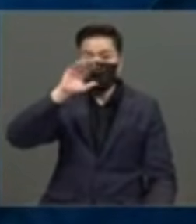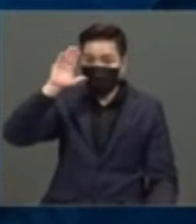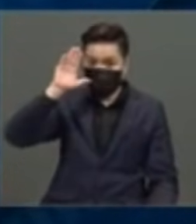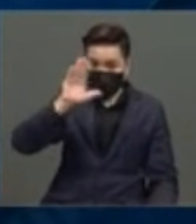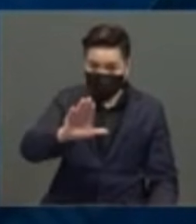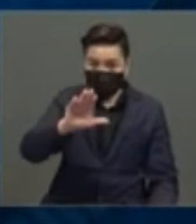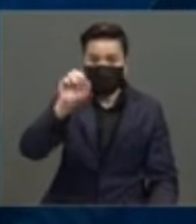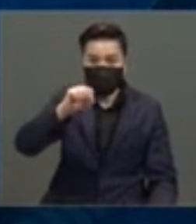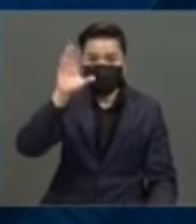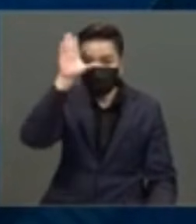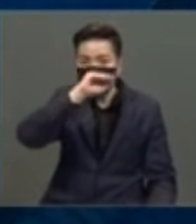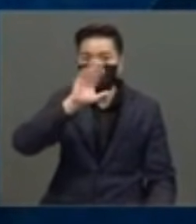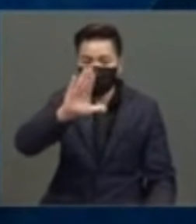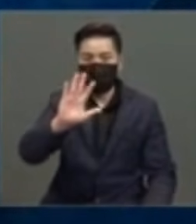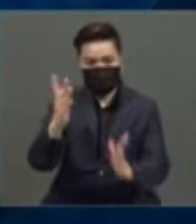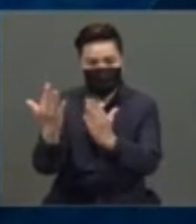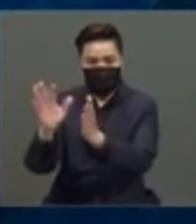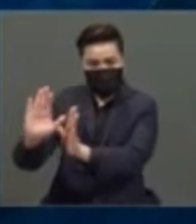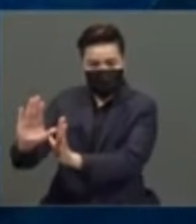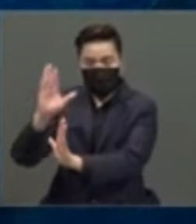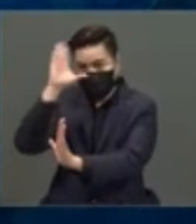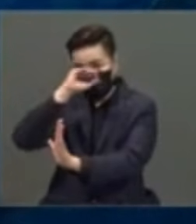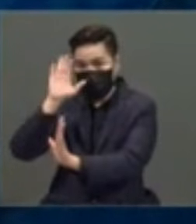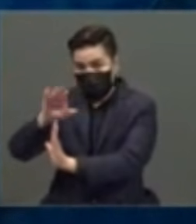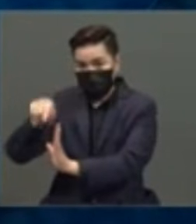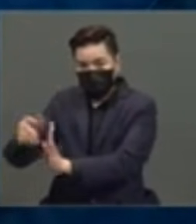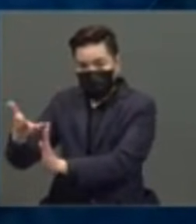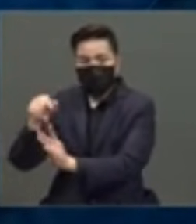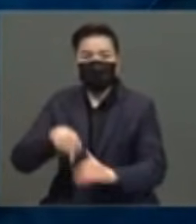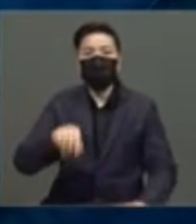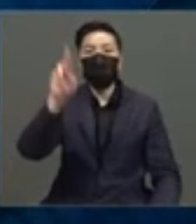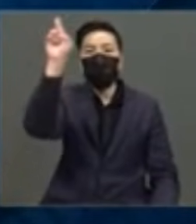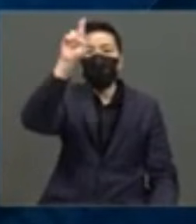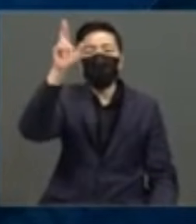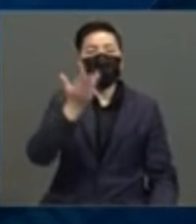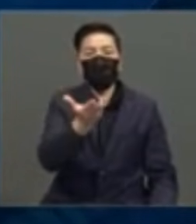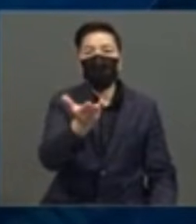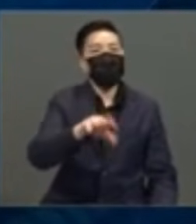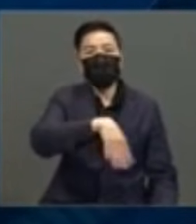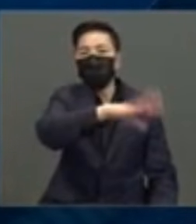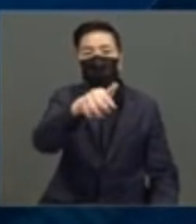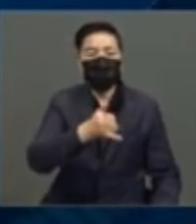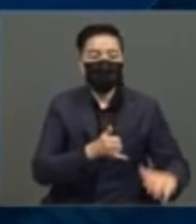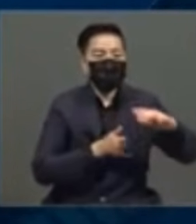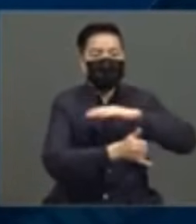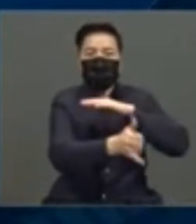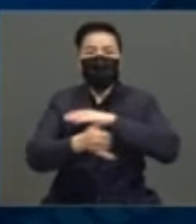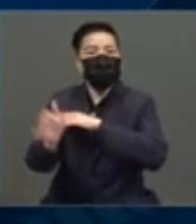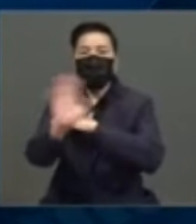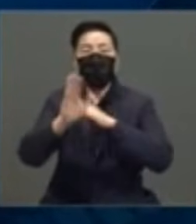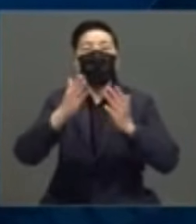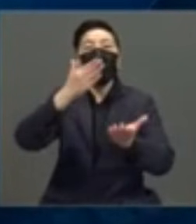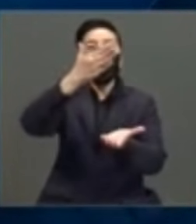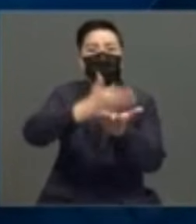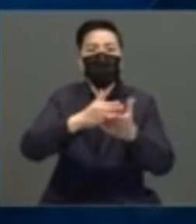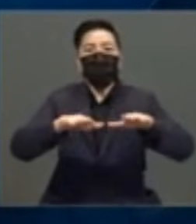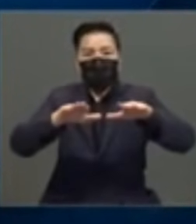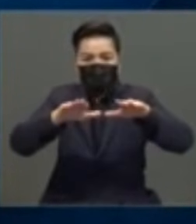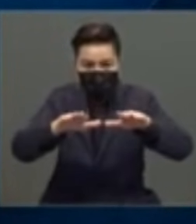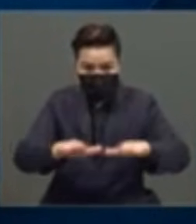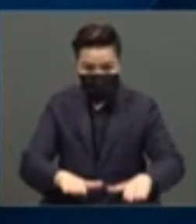าตอนนี้เคอร์ฟิวเดี๋ยวจะบอกอีกทีหนึ่งนะครับแต่ช่วงเวลากลางวันขอให้ท่านลดการเดินทางให้มากที่สุดเท่าที่จะมาก